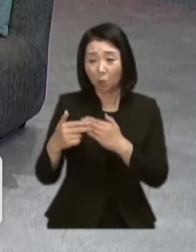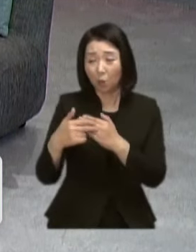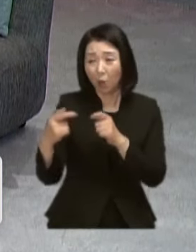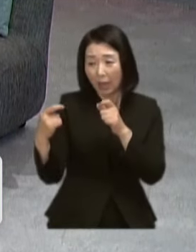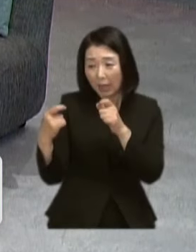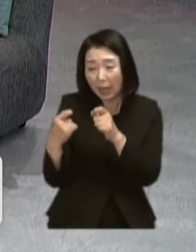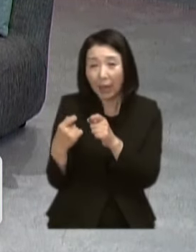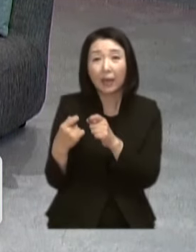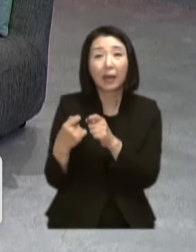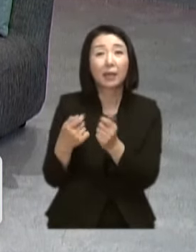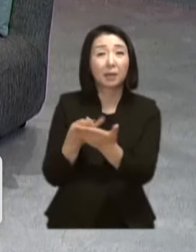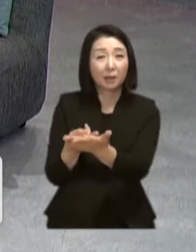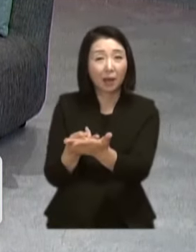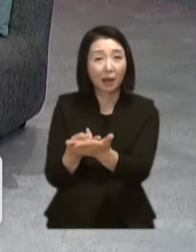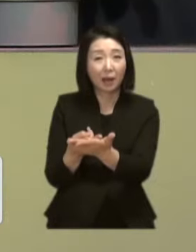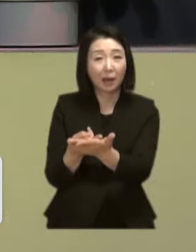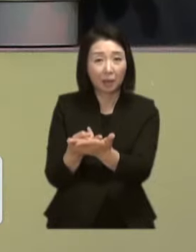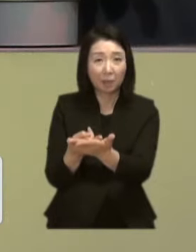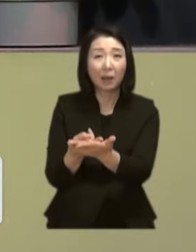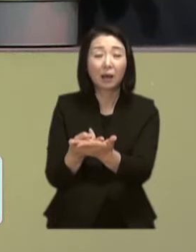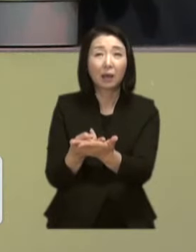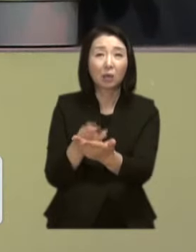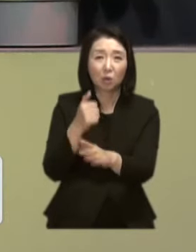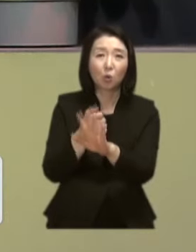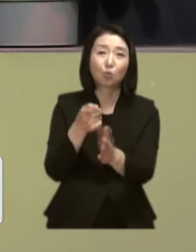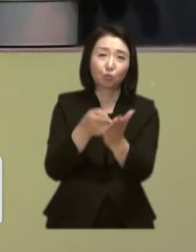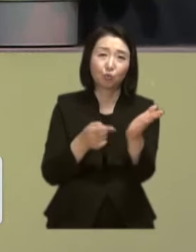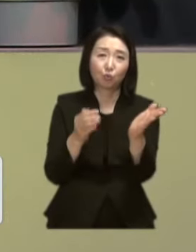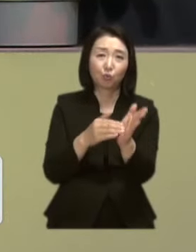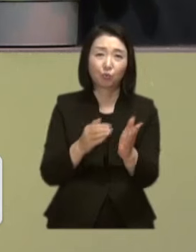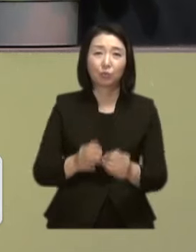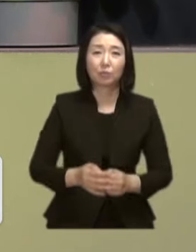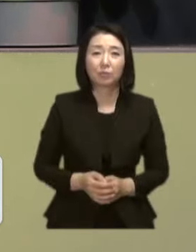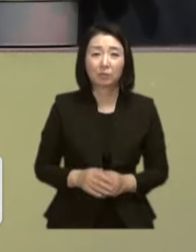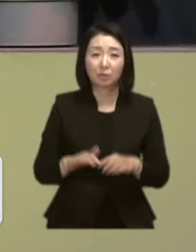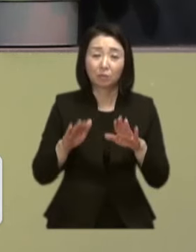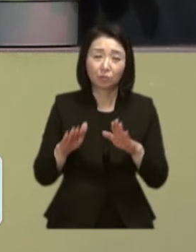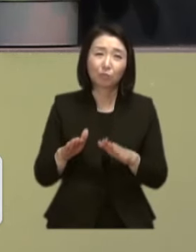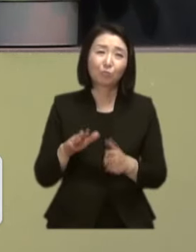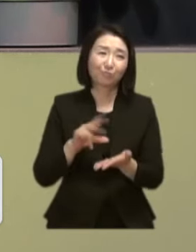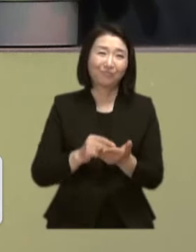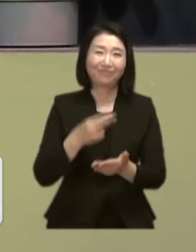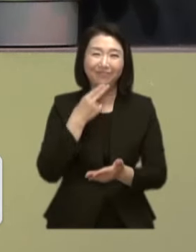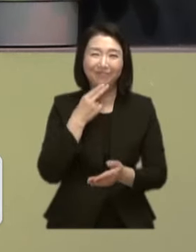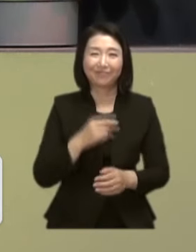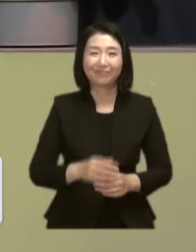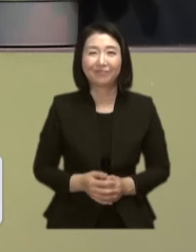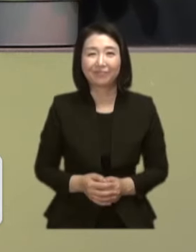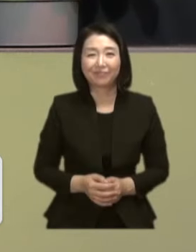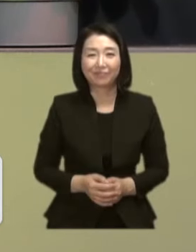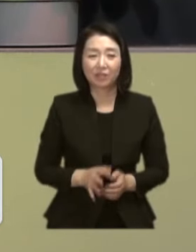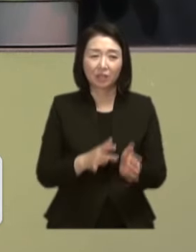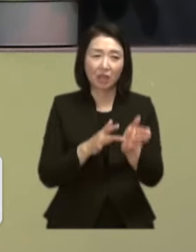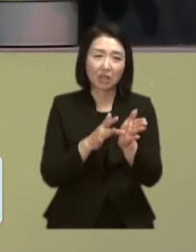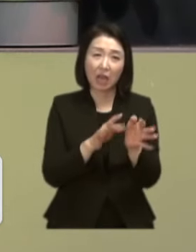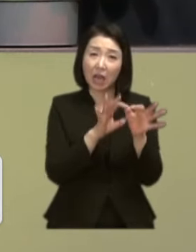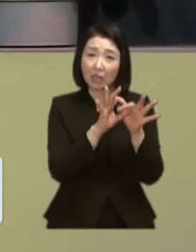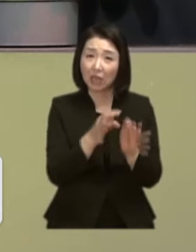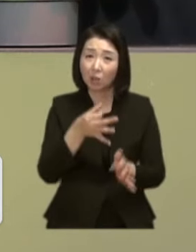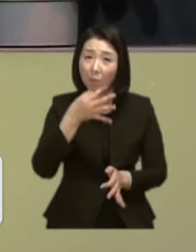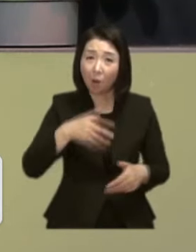입원해야 된다고 네. 그래서 입원해서 시술을 받았습니다. 근데 지금은 전혀 괜찮고요. 대신 약을 계속 먹어야 한다